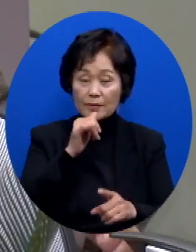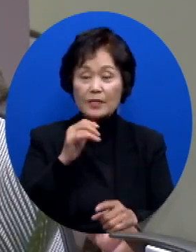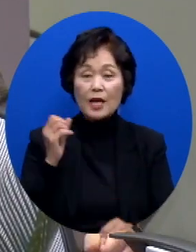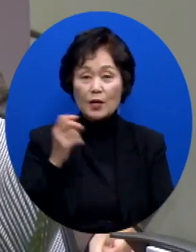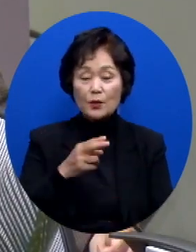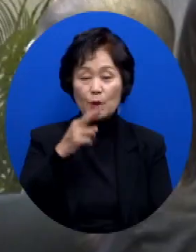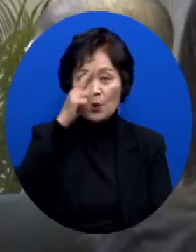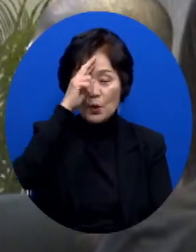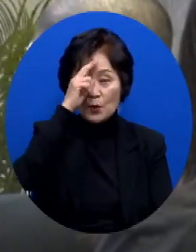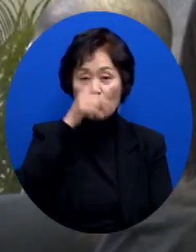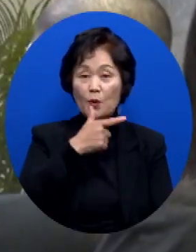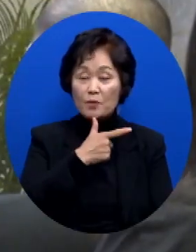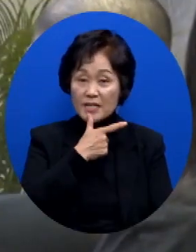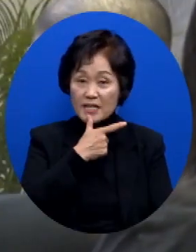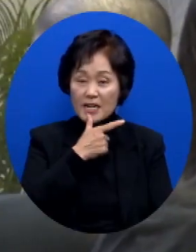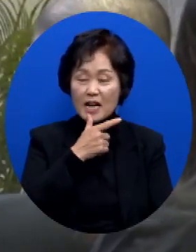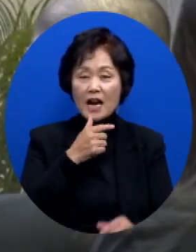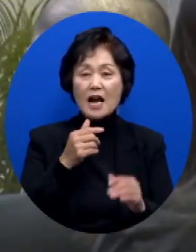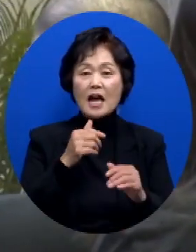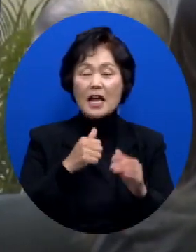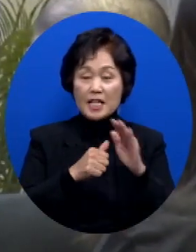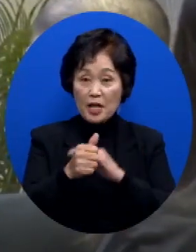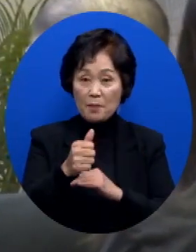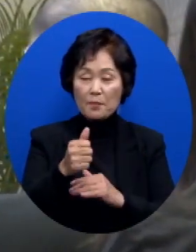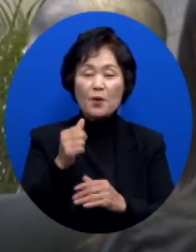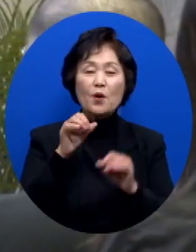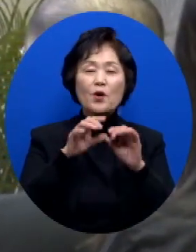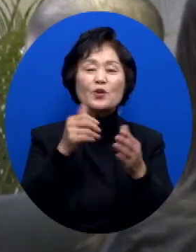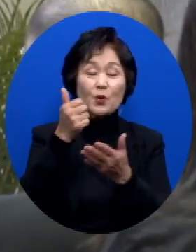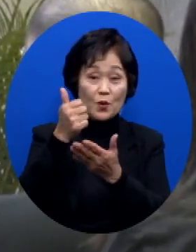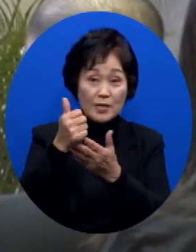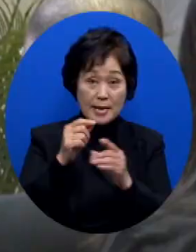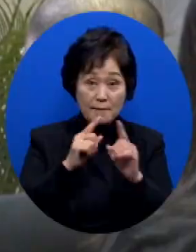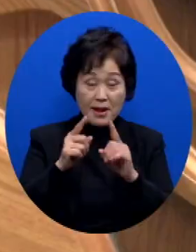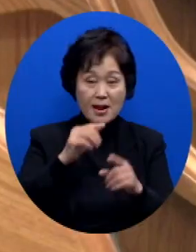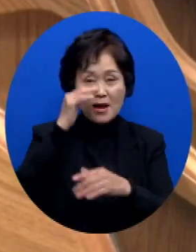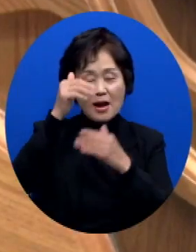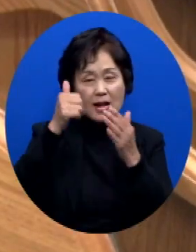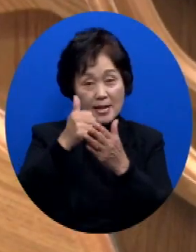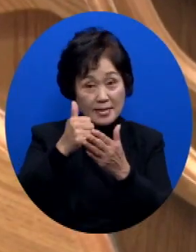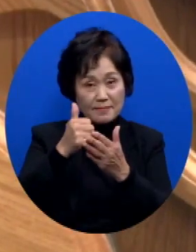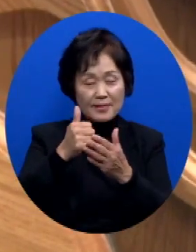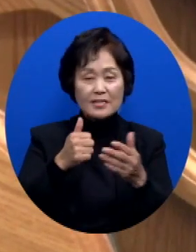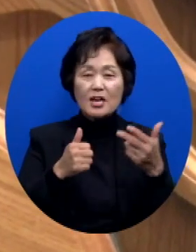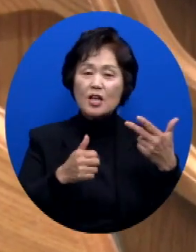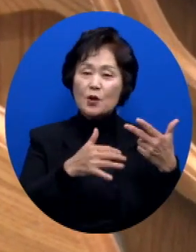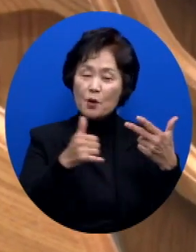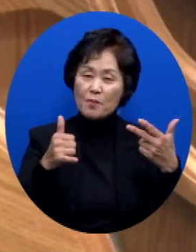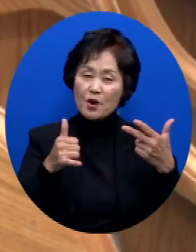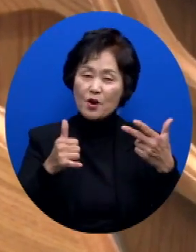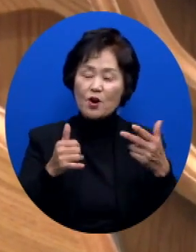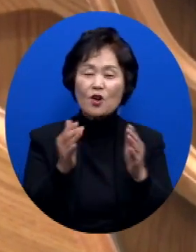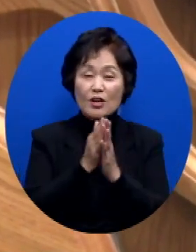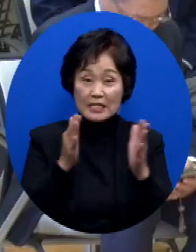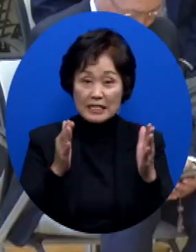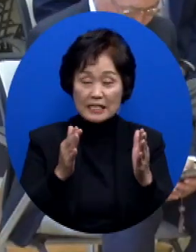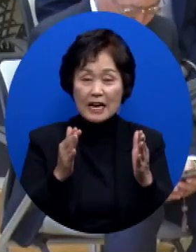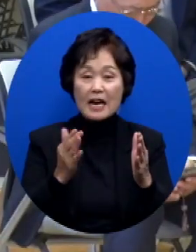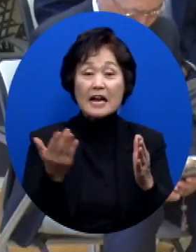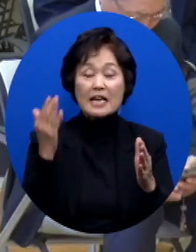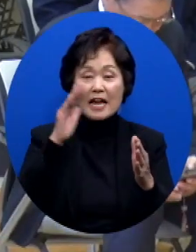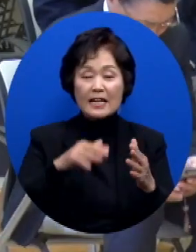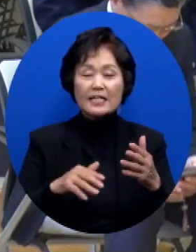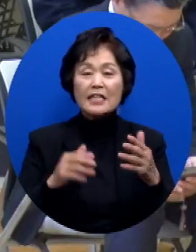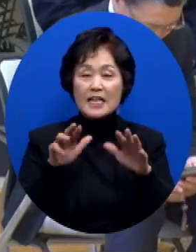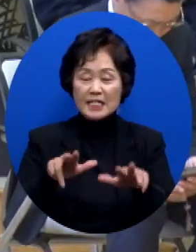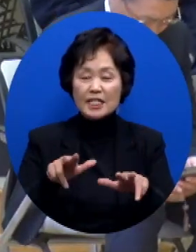군대 대표회장 최 광규 선교사는 하나님께서 7명으로 시작한 기도운동 의 7000명의 동역자를